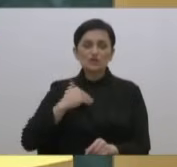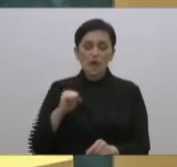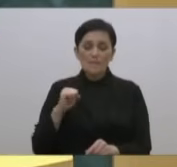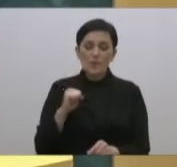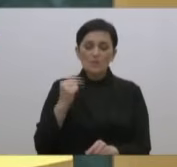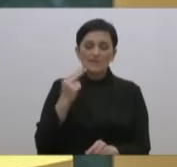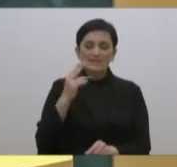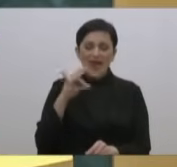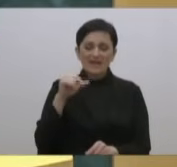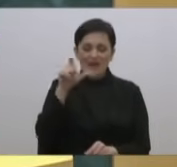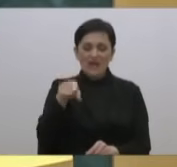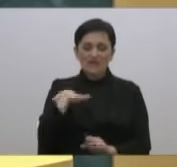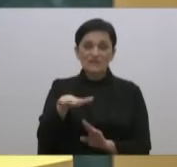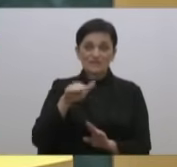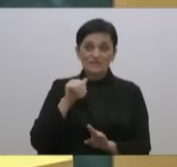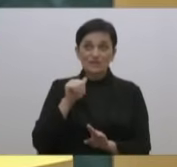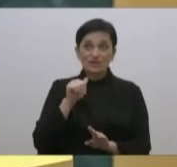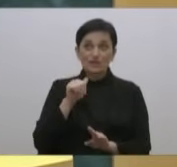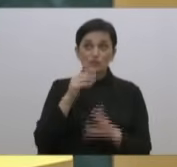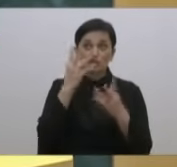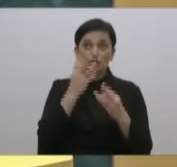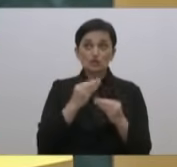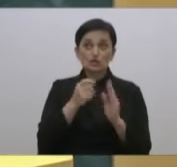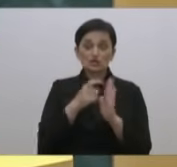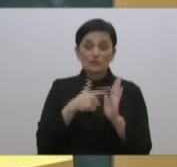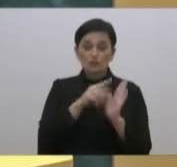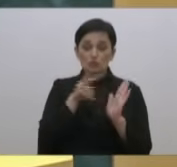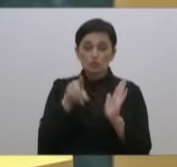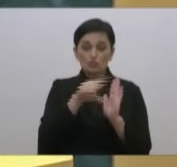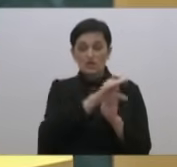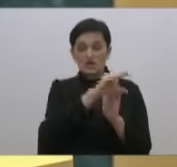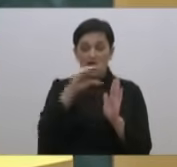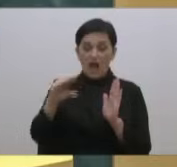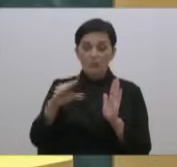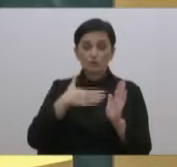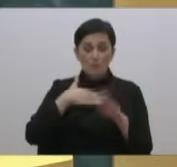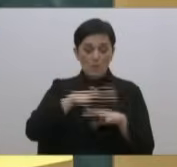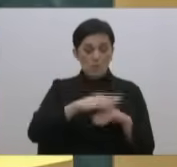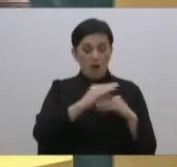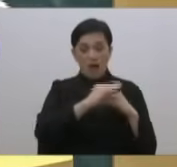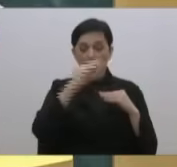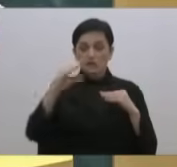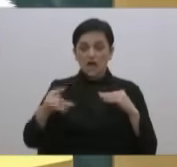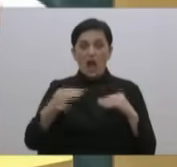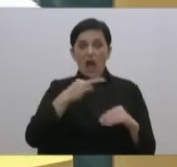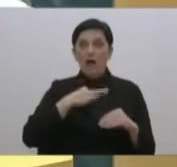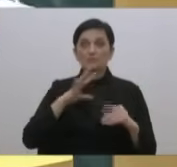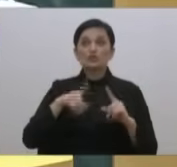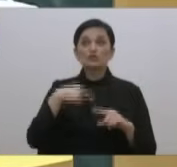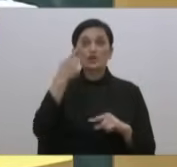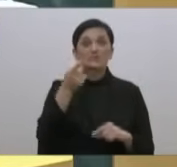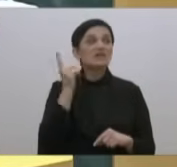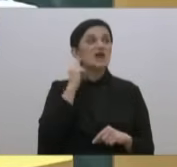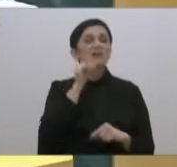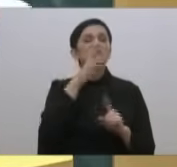მეგობრისგან წერეთლისგანო რომ იმ დღეს ქონია თურმე ეს 17 მილიონი გამოტანილი ჩემი ბანკიდანო არც მითხრაო და შემდეგ